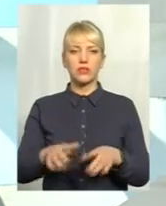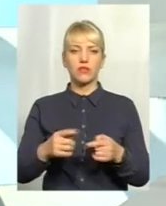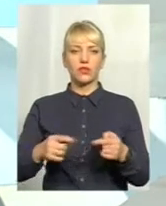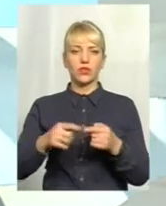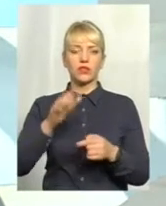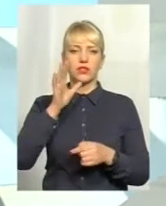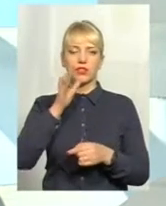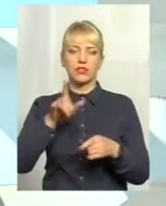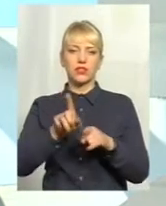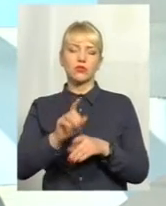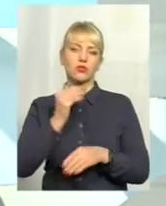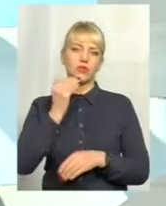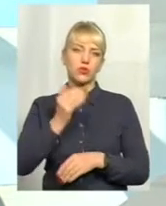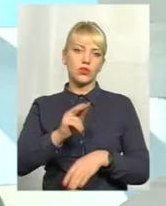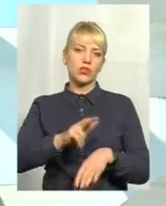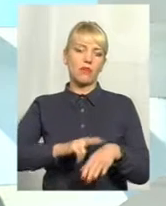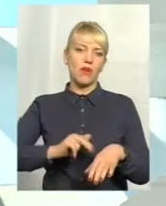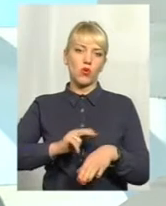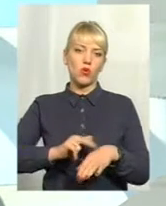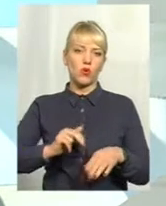час, також звернутися до правоохоронних органів.